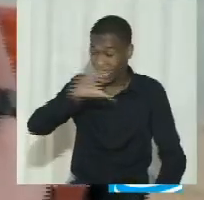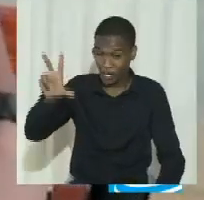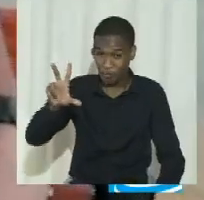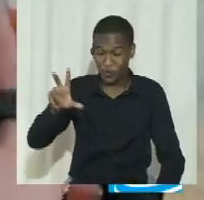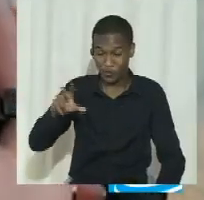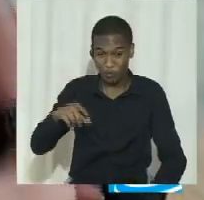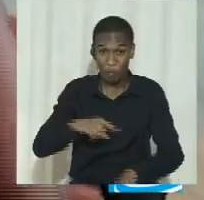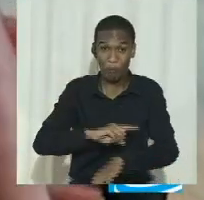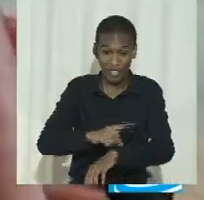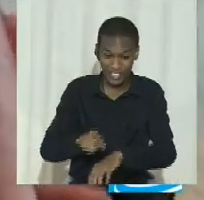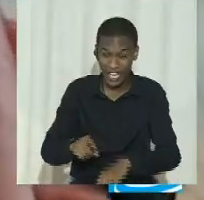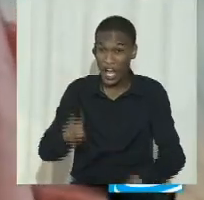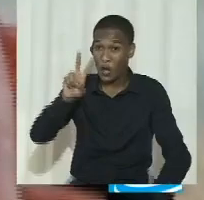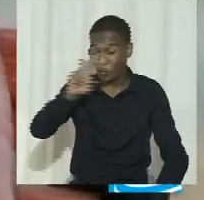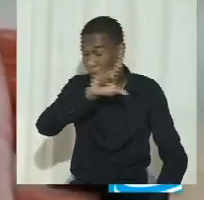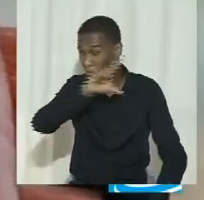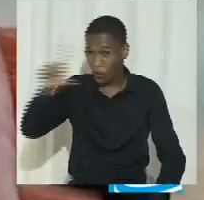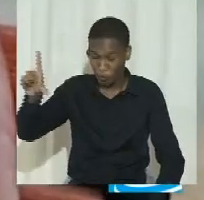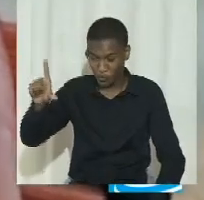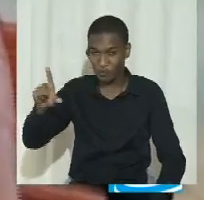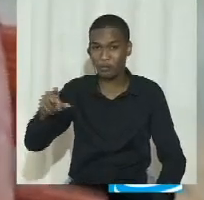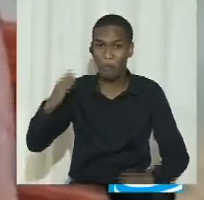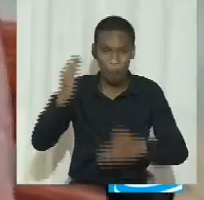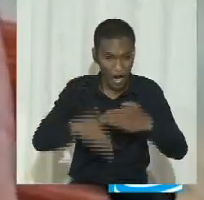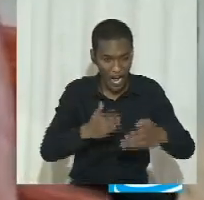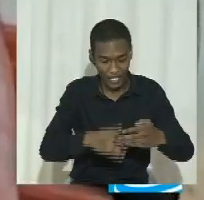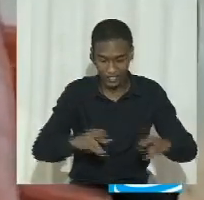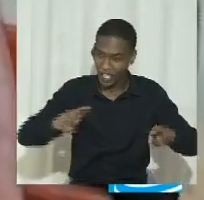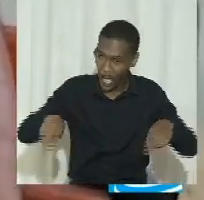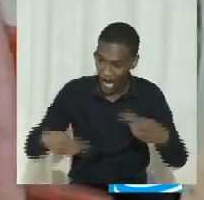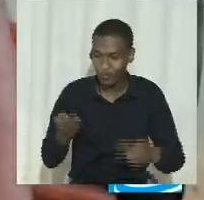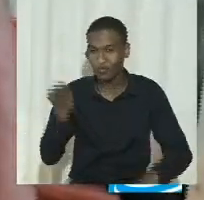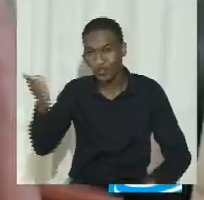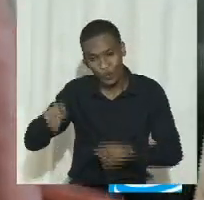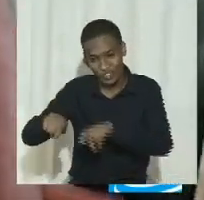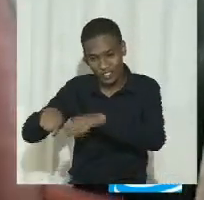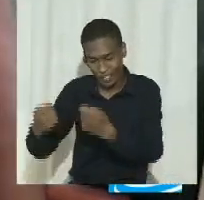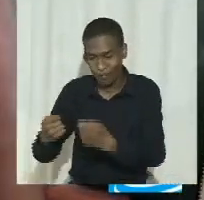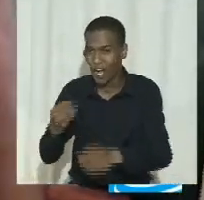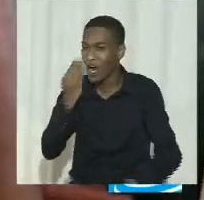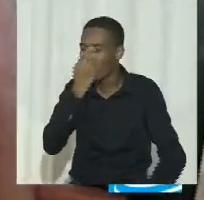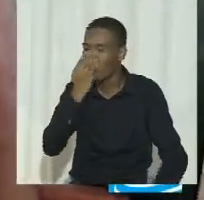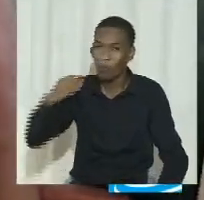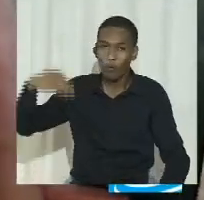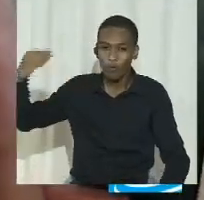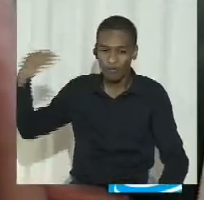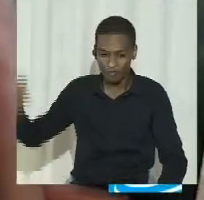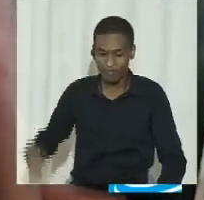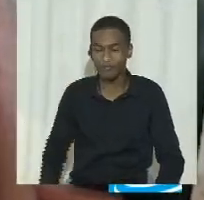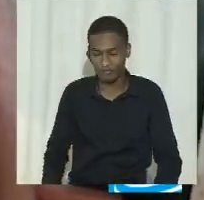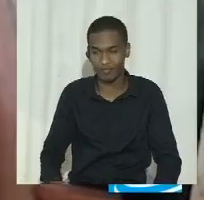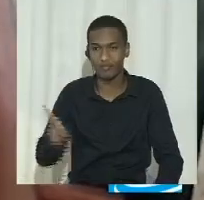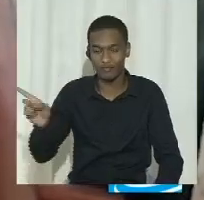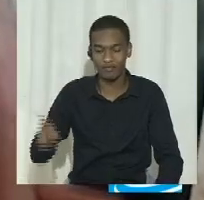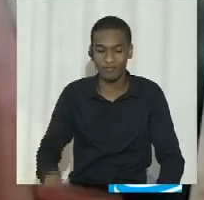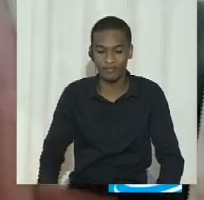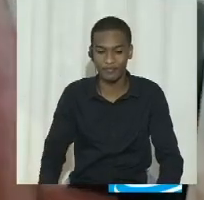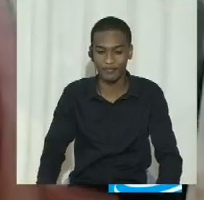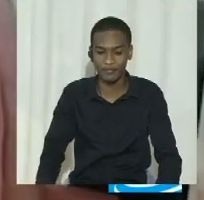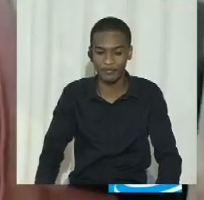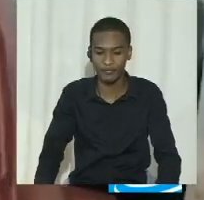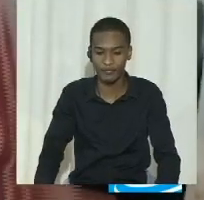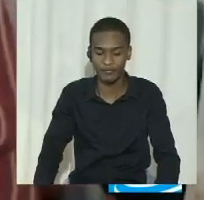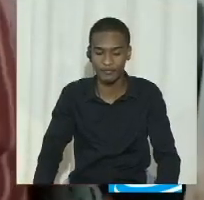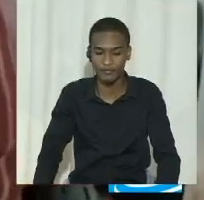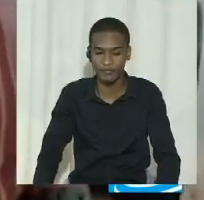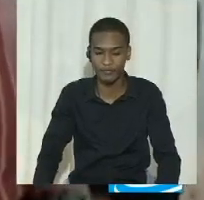ainy tao anatin'ny hôpitaly. Anisan'izany ny fianakaviany ireto olona ireto. Elle est morte en agonisant. Elle allait mieux depuis